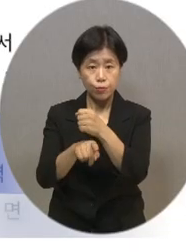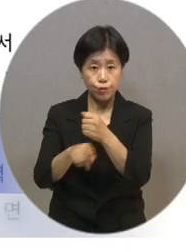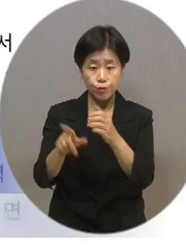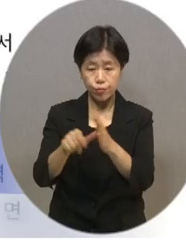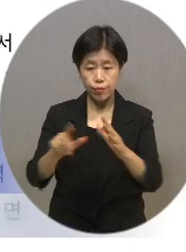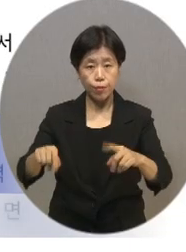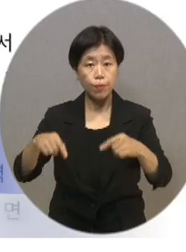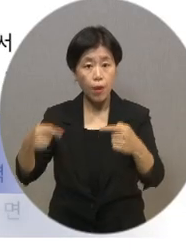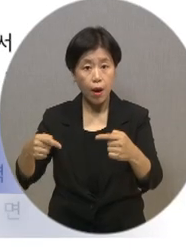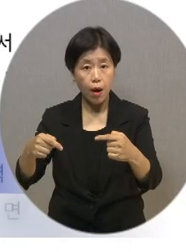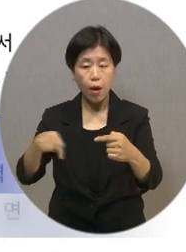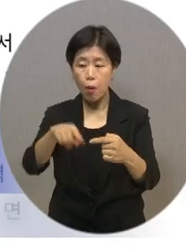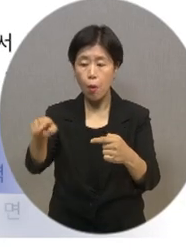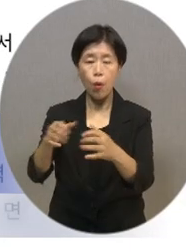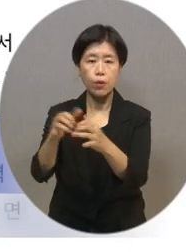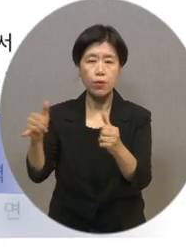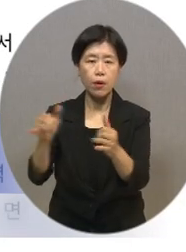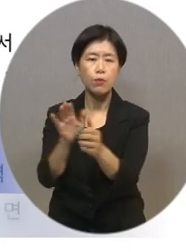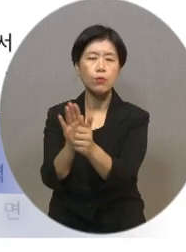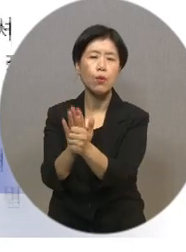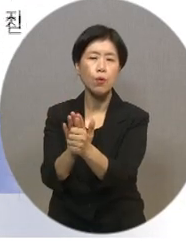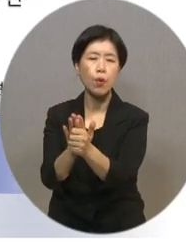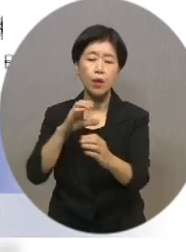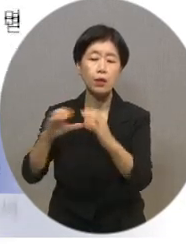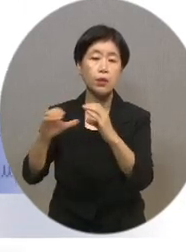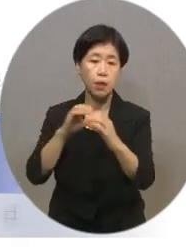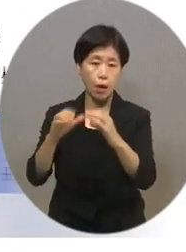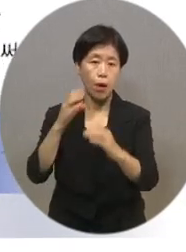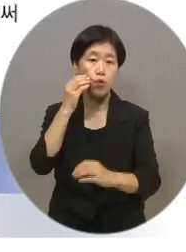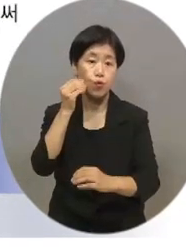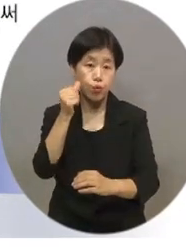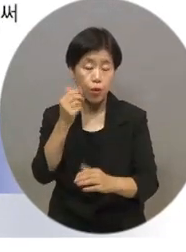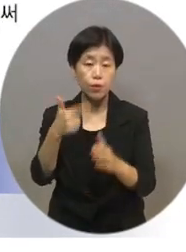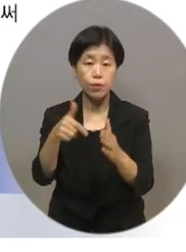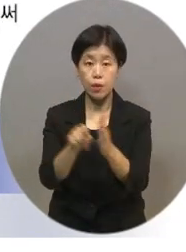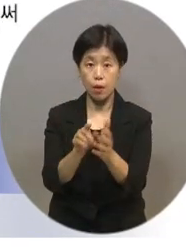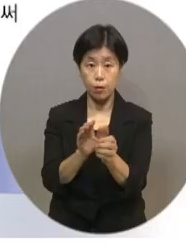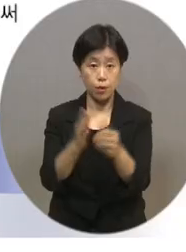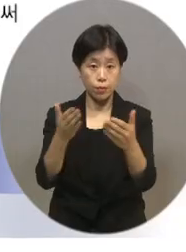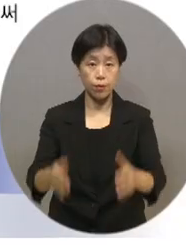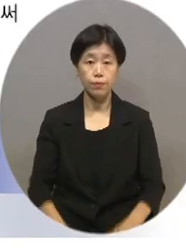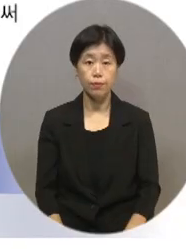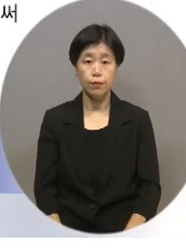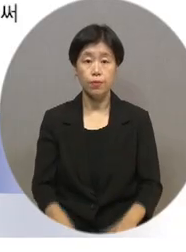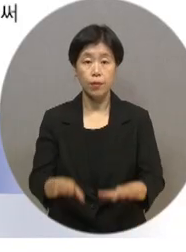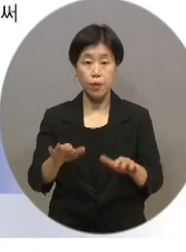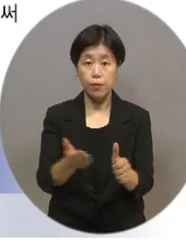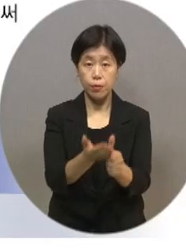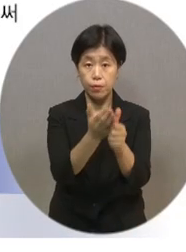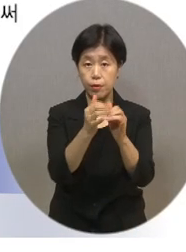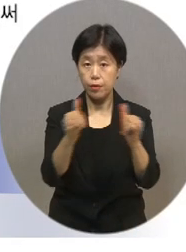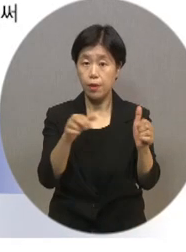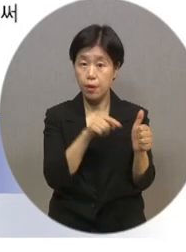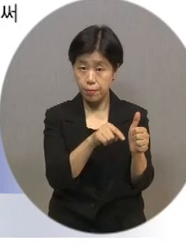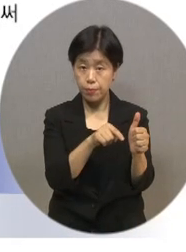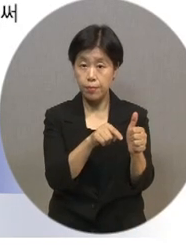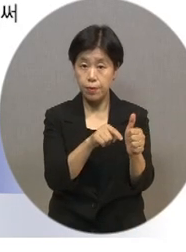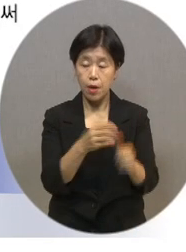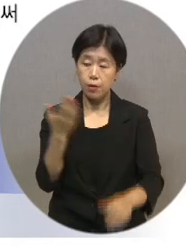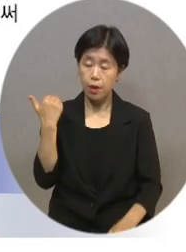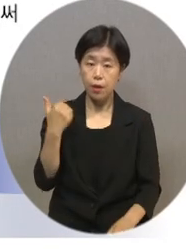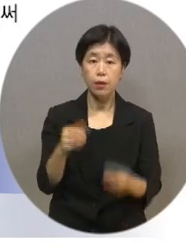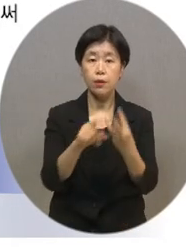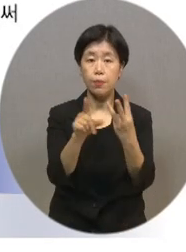의사소통을 중계 보조하는 전문 인력입니다 이번에 배출되는 진술조력인 지난 3월 모직